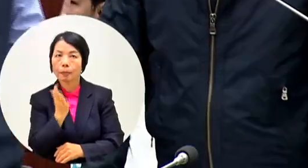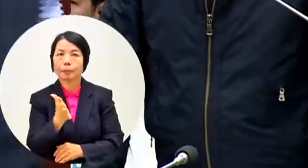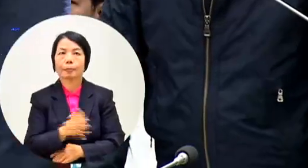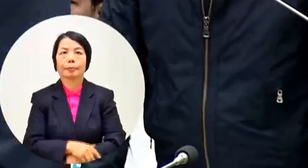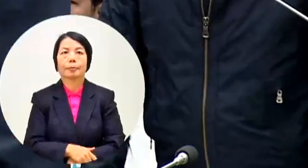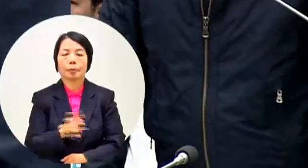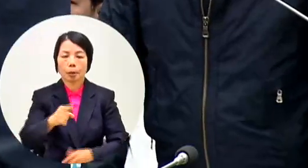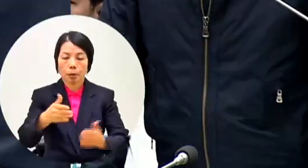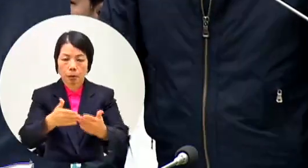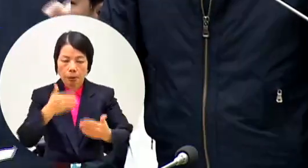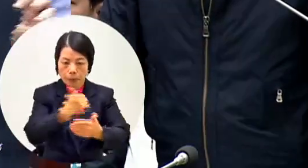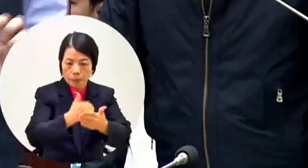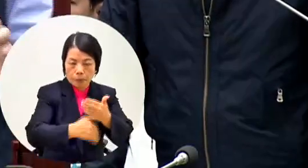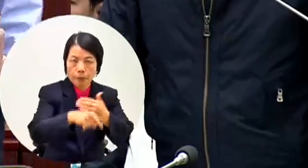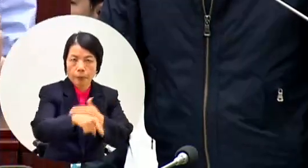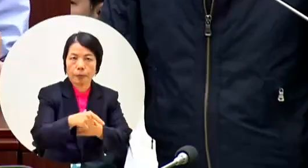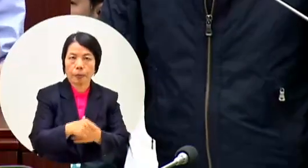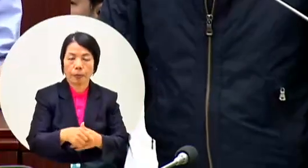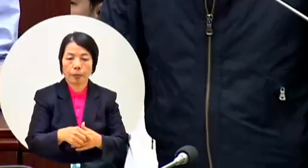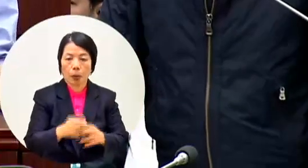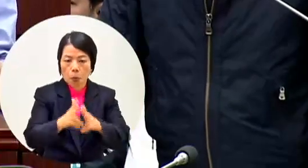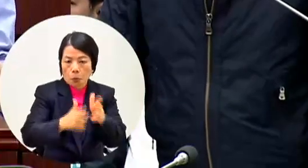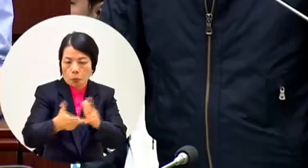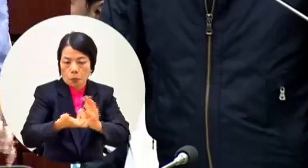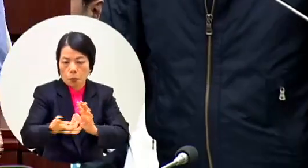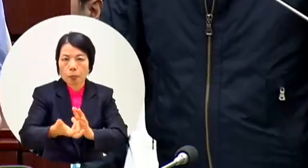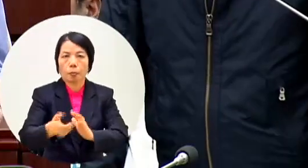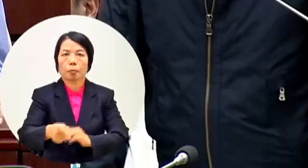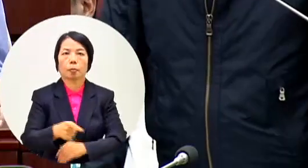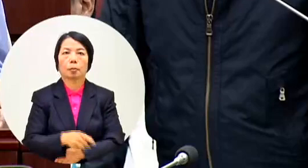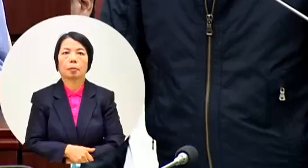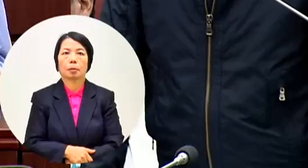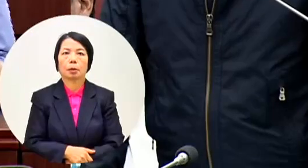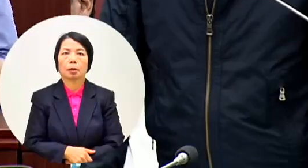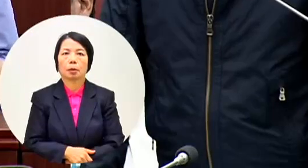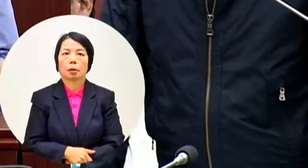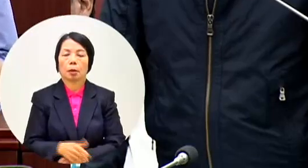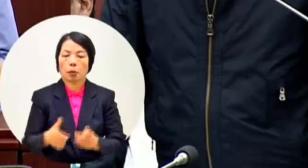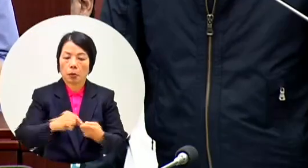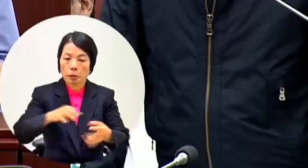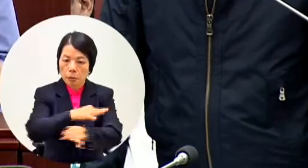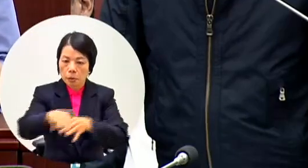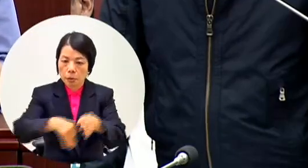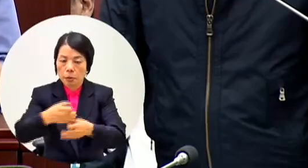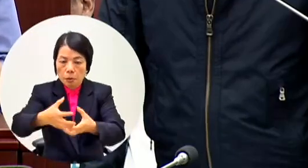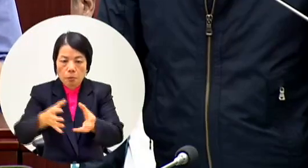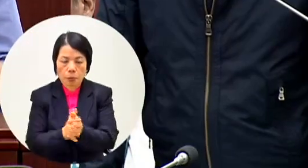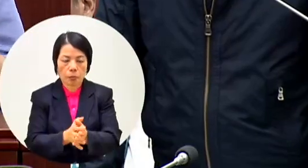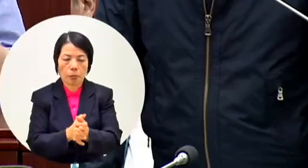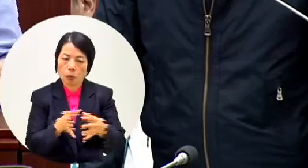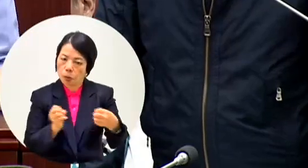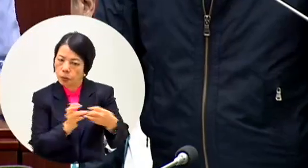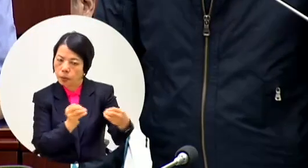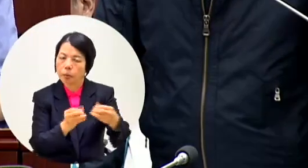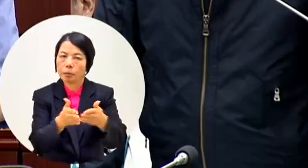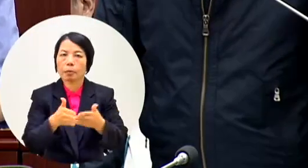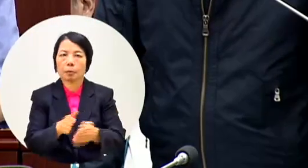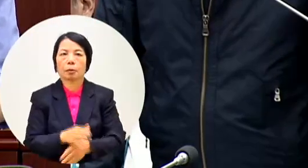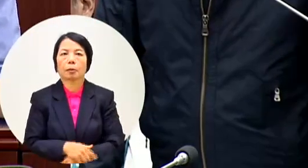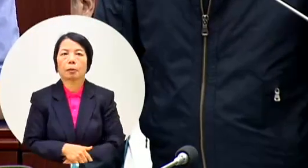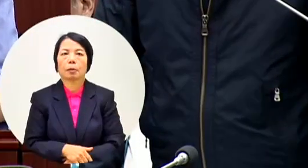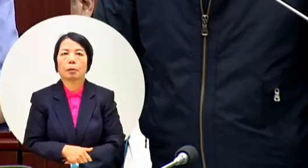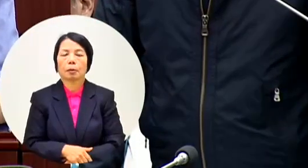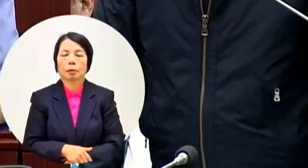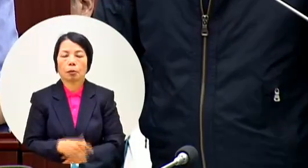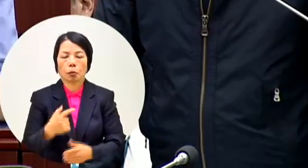想这要跟还要跟经济部这边去协调。我们市政府会有一个很诚恳的态度，立刻就这件事